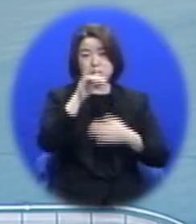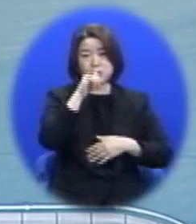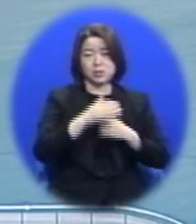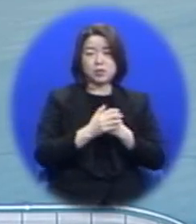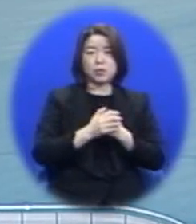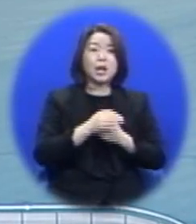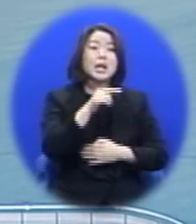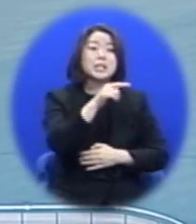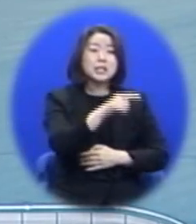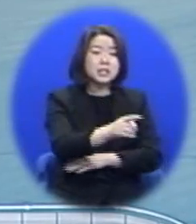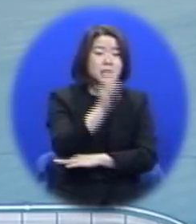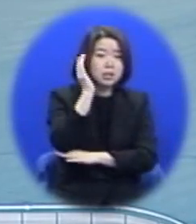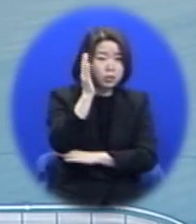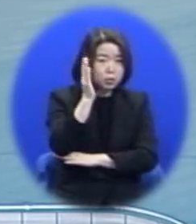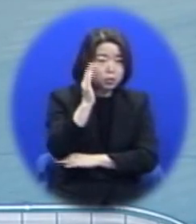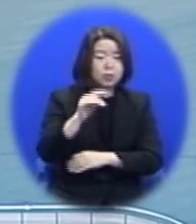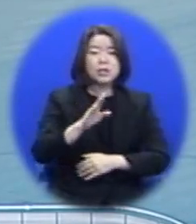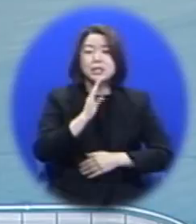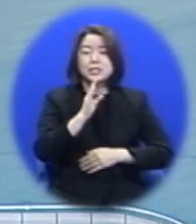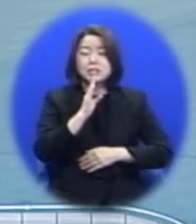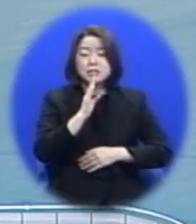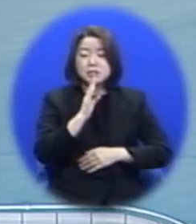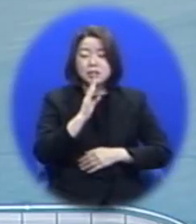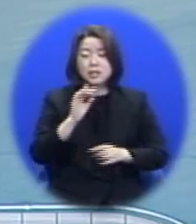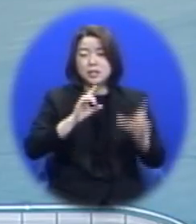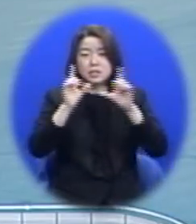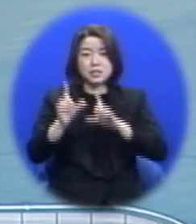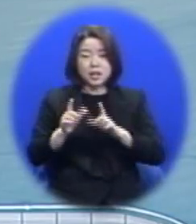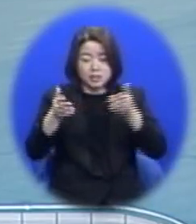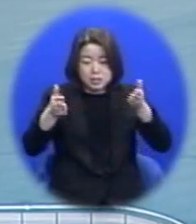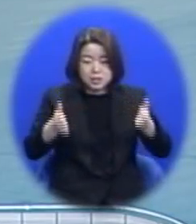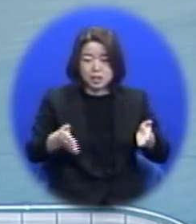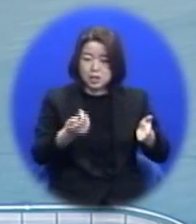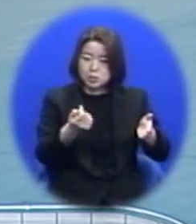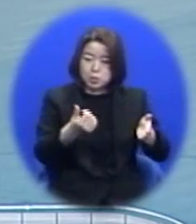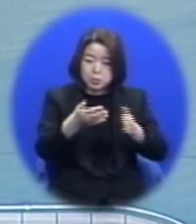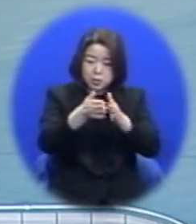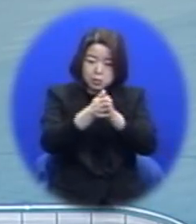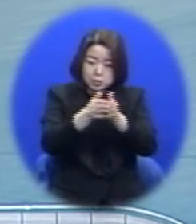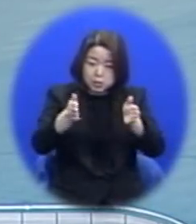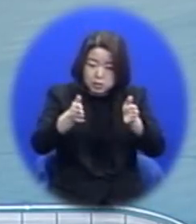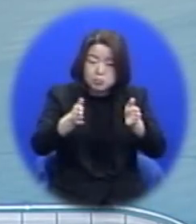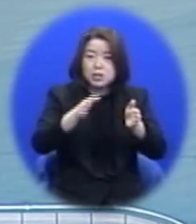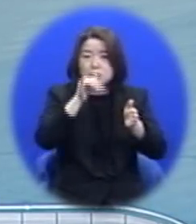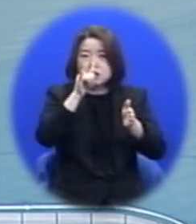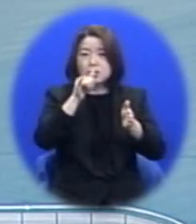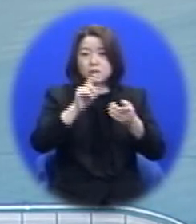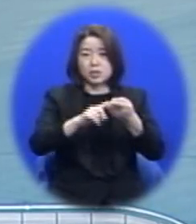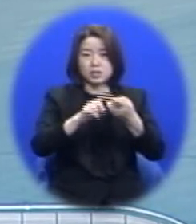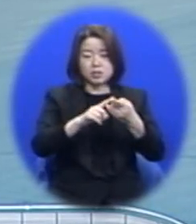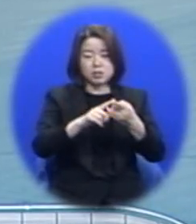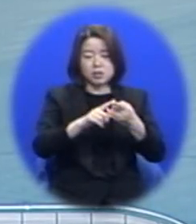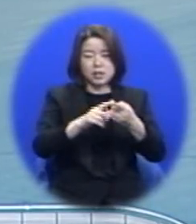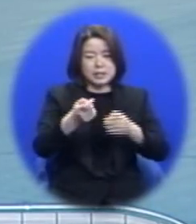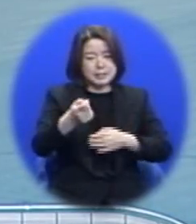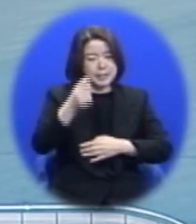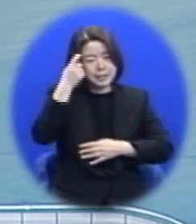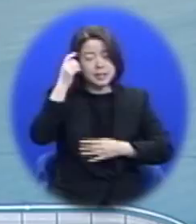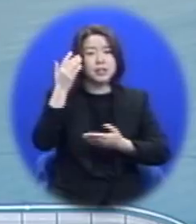내가 설교하는 것과 실제로 사는 것 사이에 조그만 틈이라도 생기는 것을 절대로 작게 여기면 안 된다.